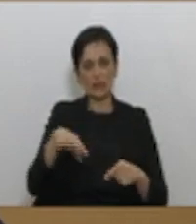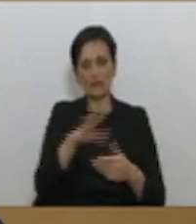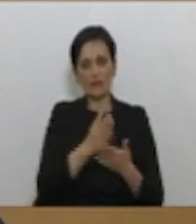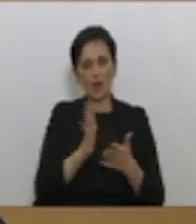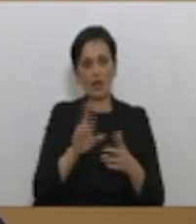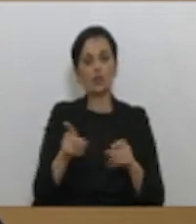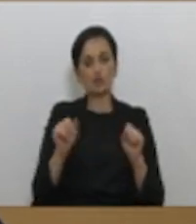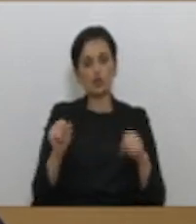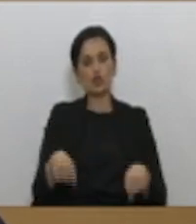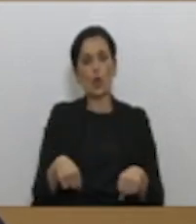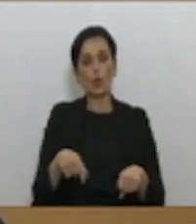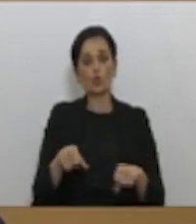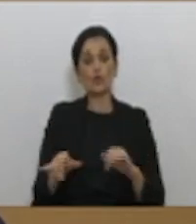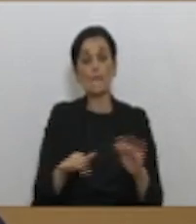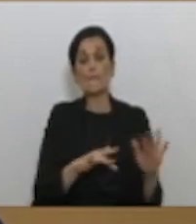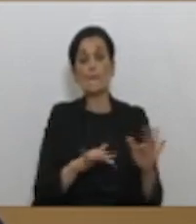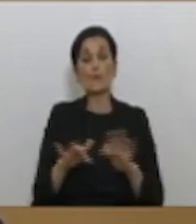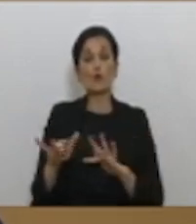შეუძლია